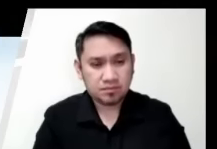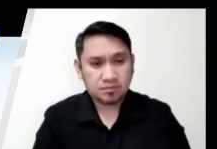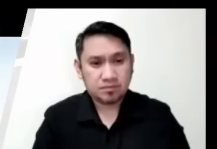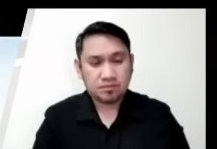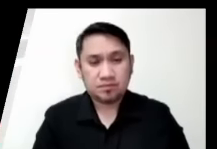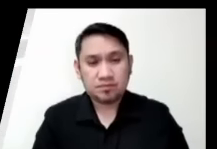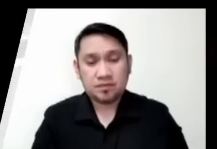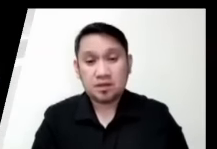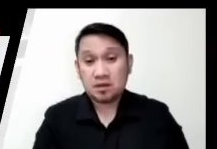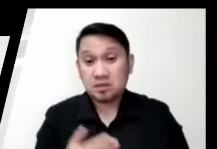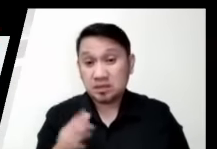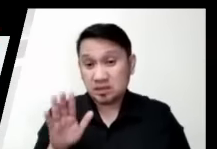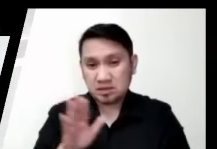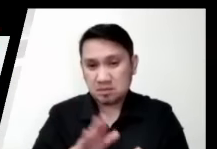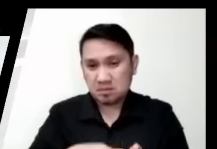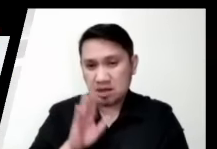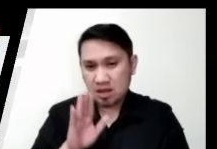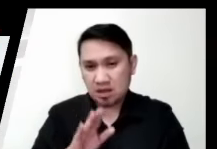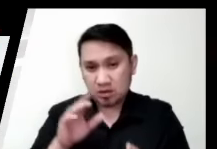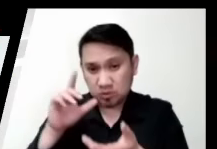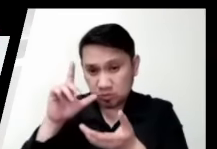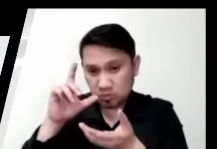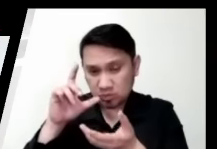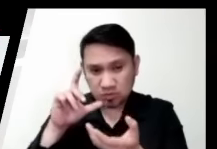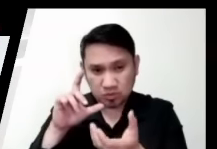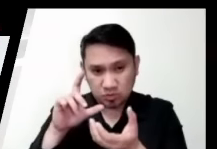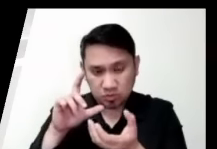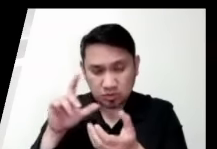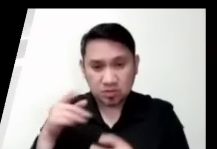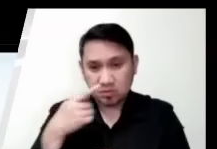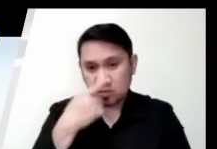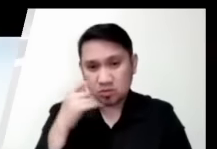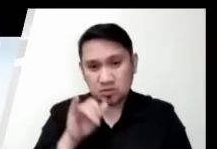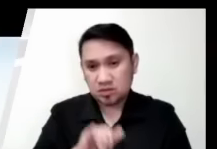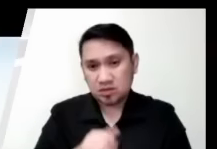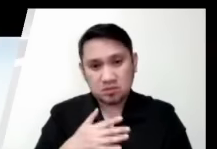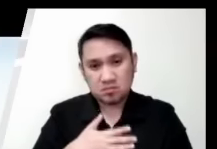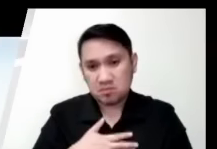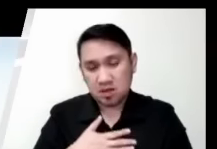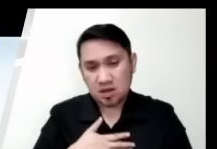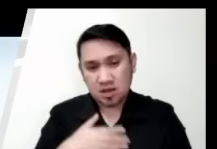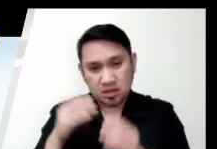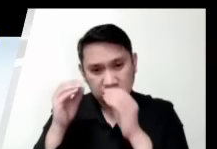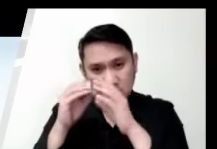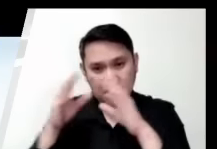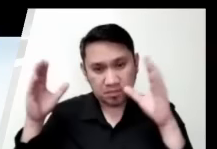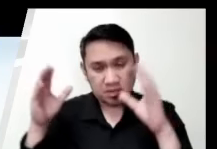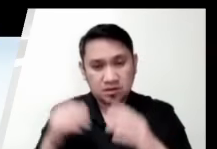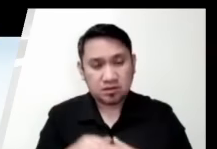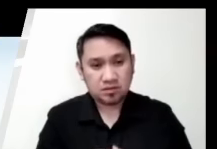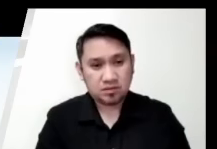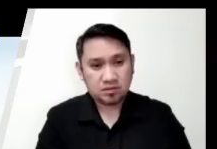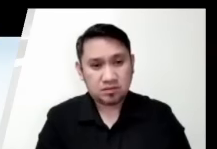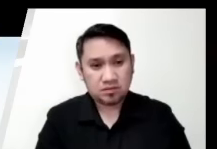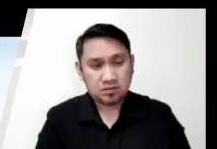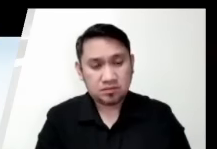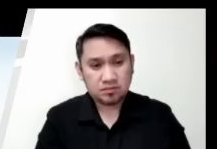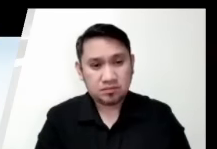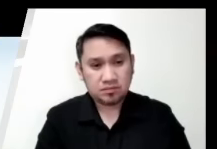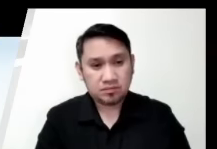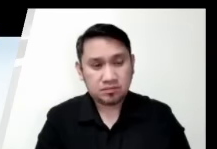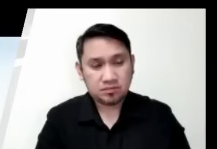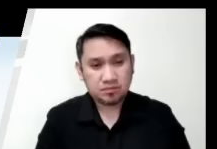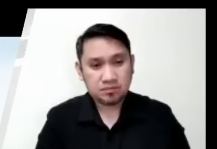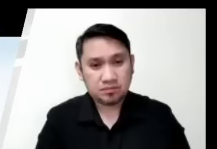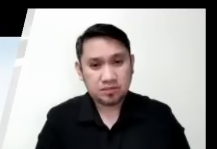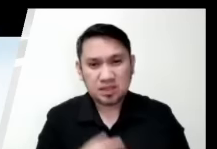yung camera na yun e dahil pangarap ko yung camera na yun e mirrorless na camera Oo Eh ilang weeks pa